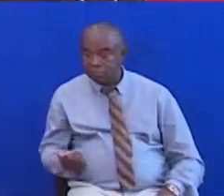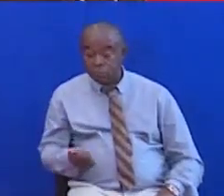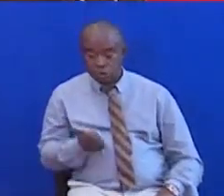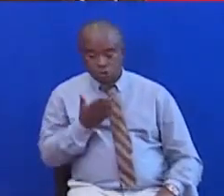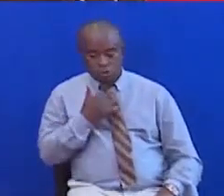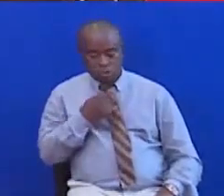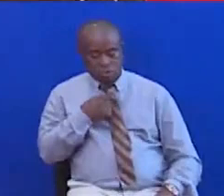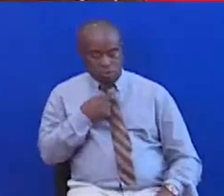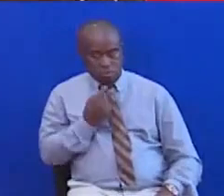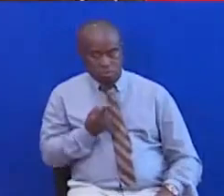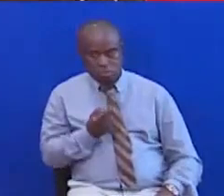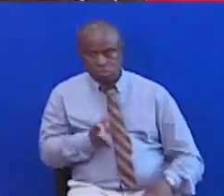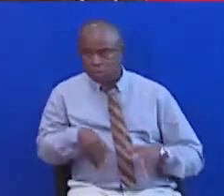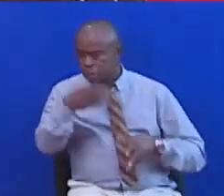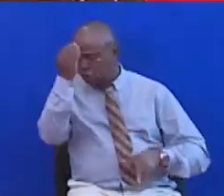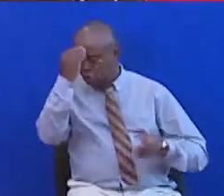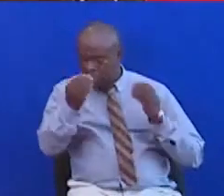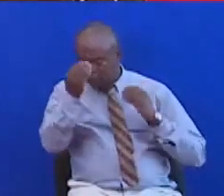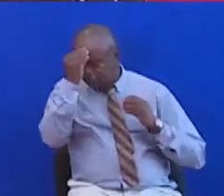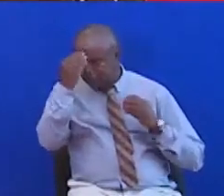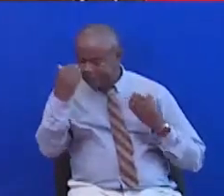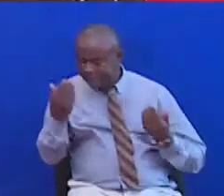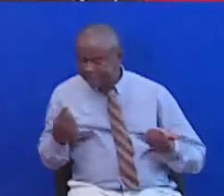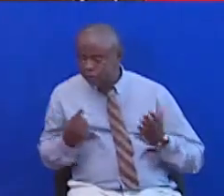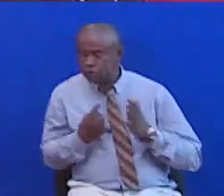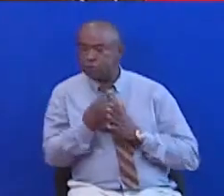kuichukua, tumejifunza tulikotoka?